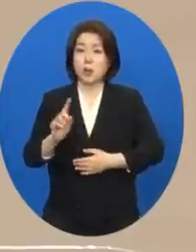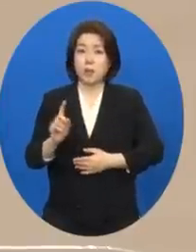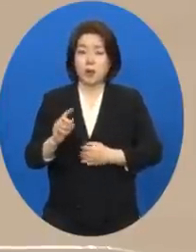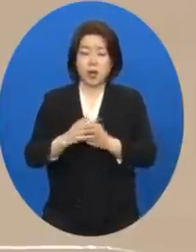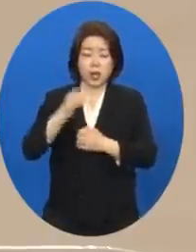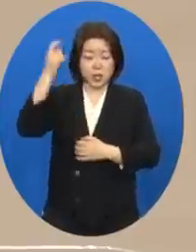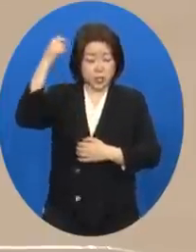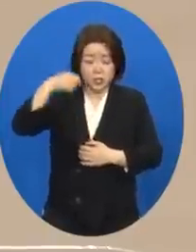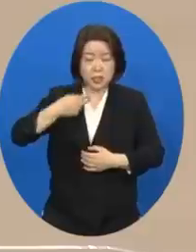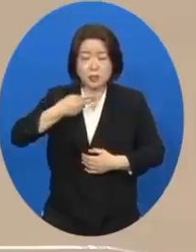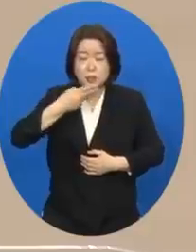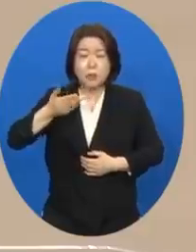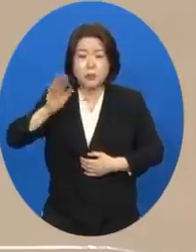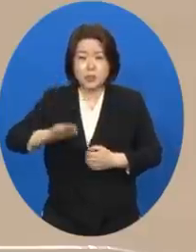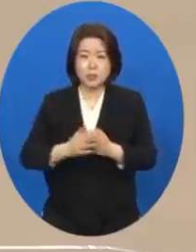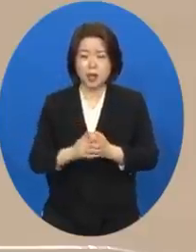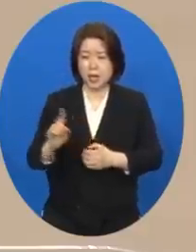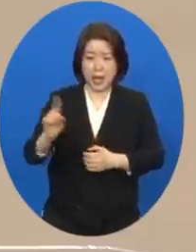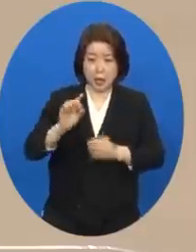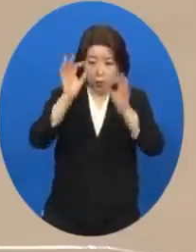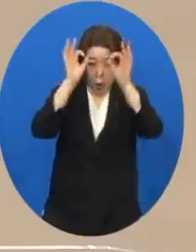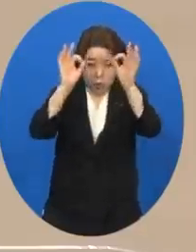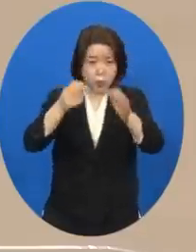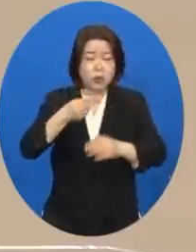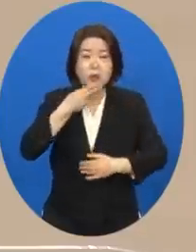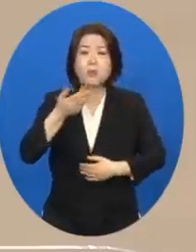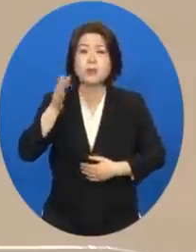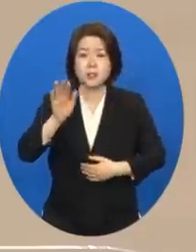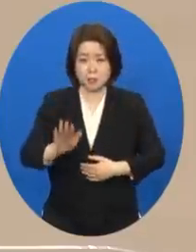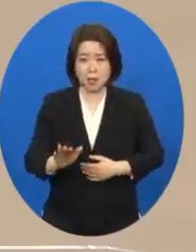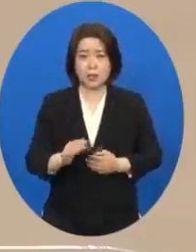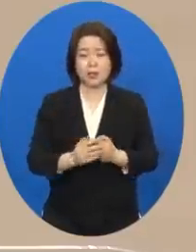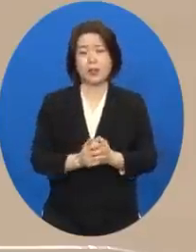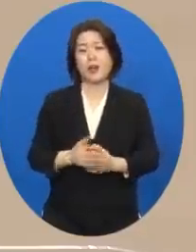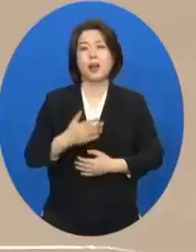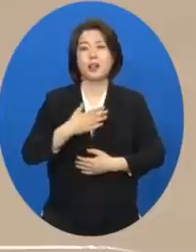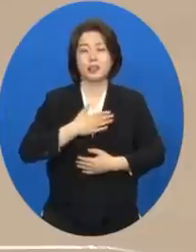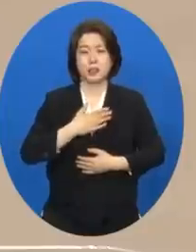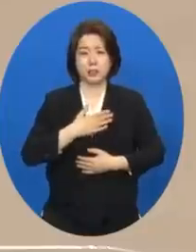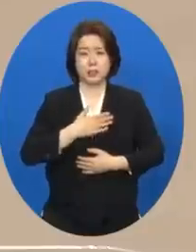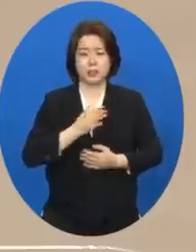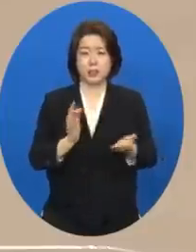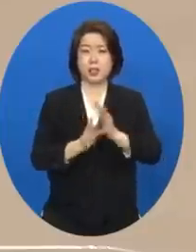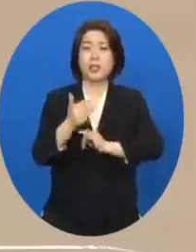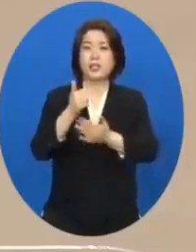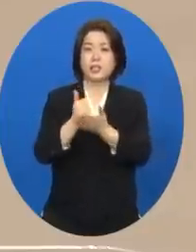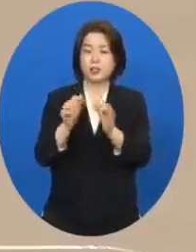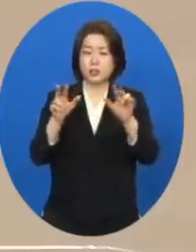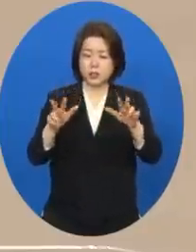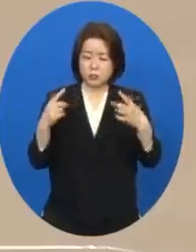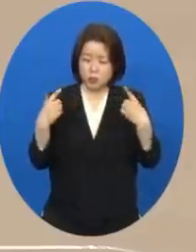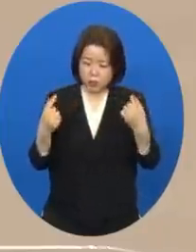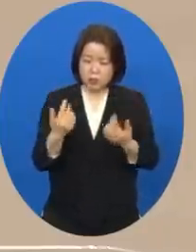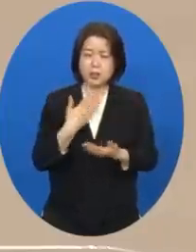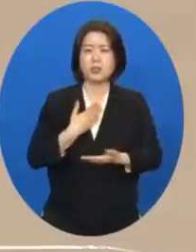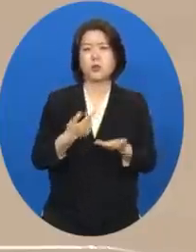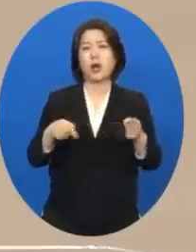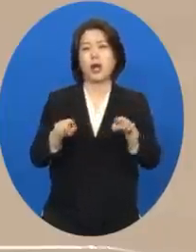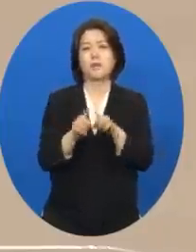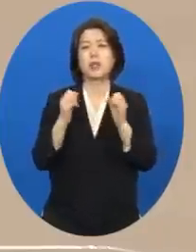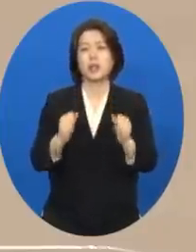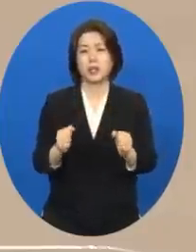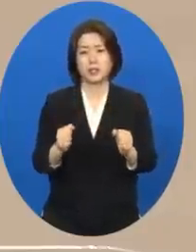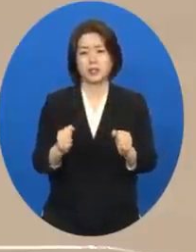지지 않아도 아무 것도 보이지 않는것 같아서 저는 예수님께서 지금도 저와 함께 계십니다